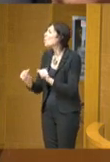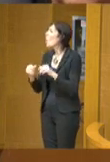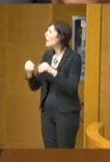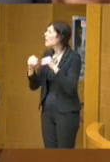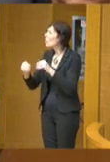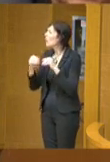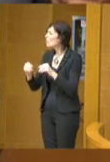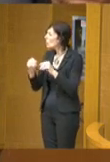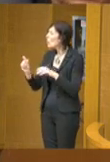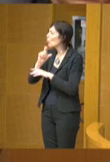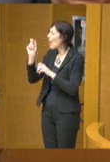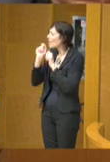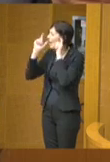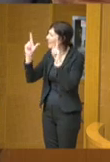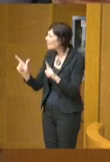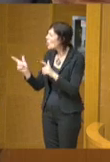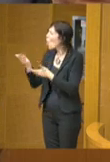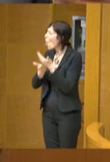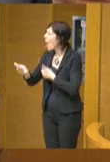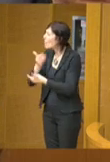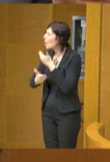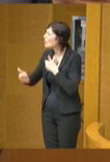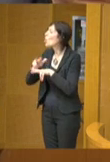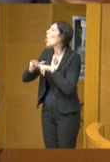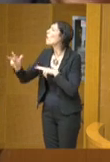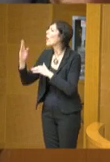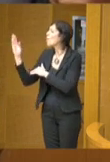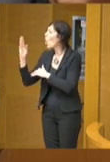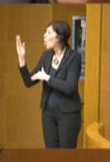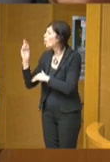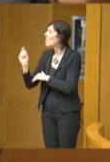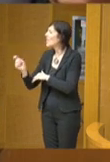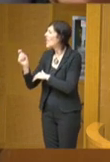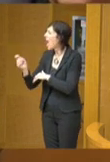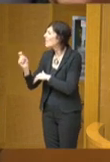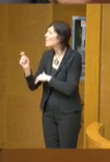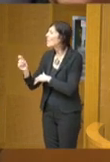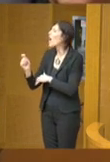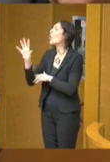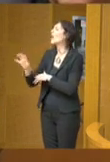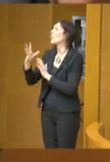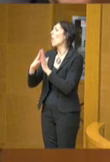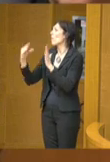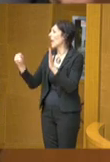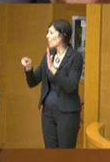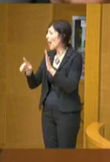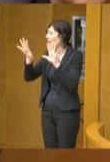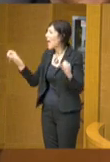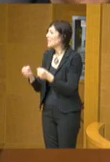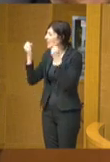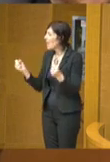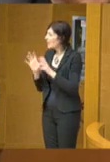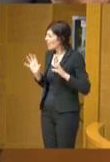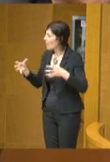è presentato e stato fatto in collaborazione col Comune di Bologna, finanziato dalla Regione Emilia-Romagna. Questa iniziativa corale ha